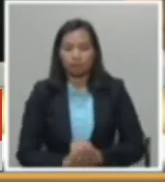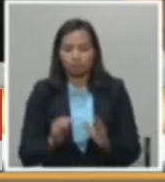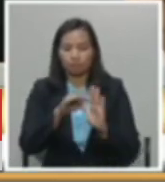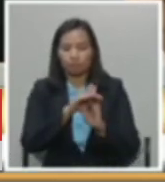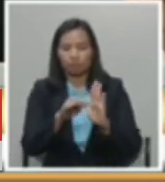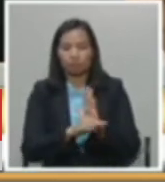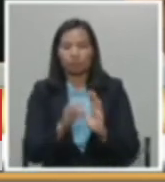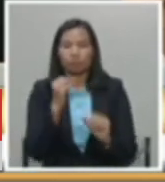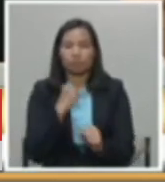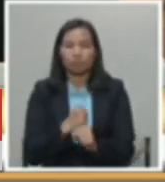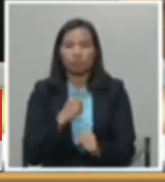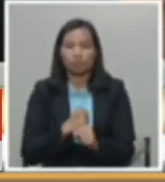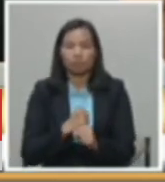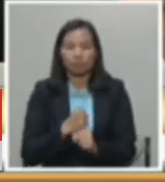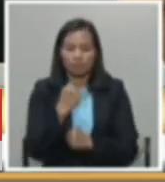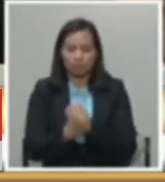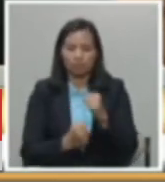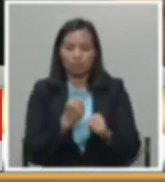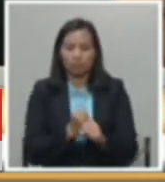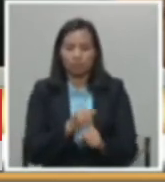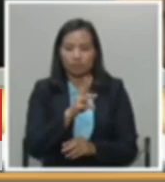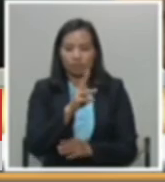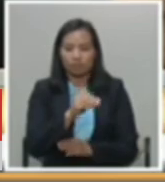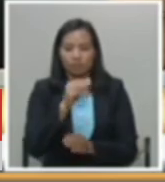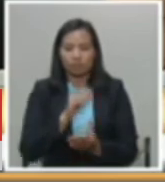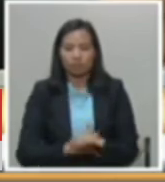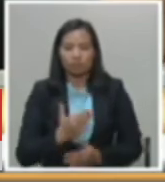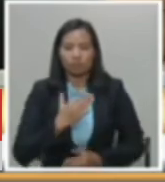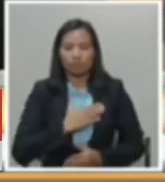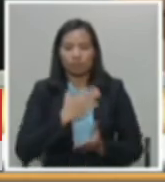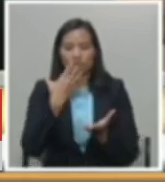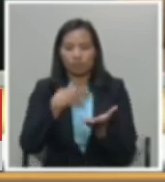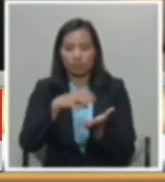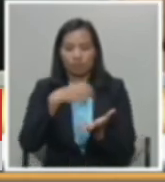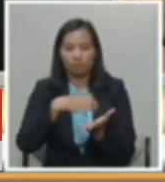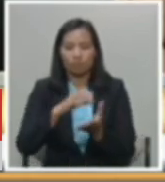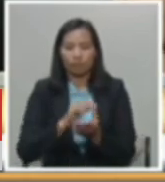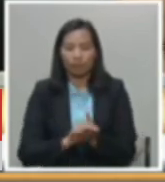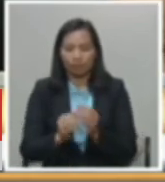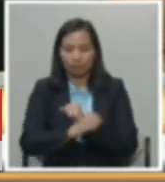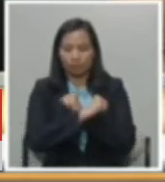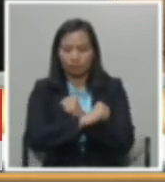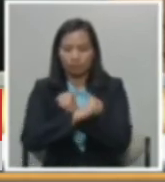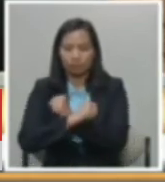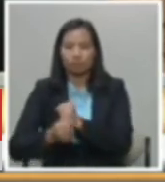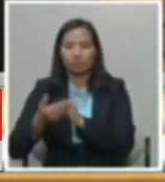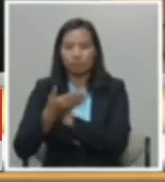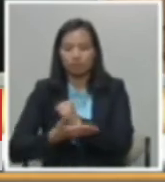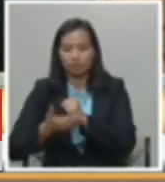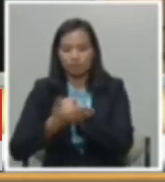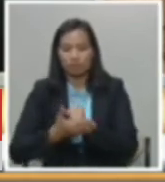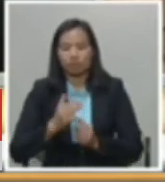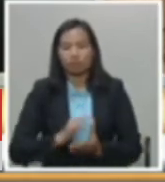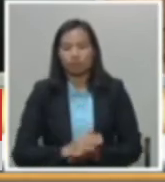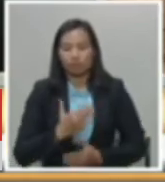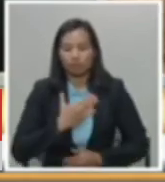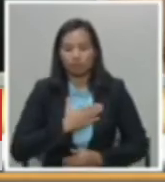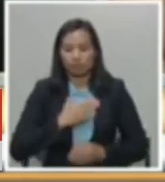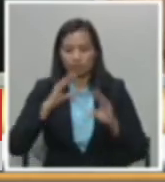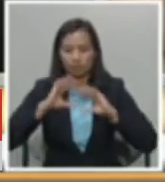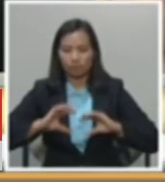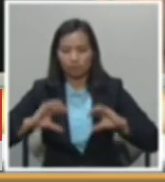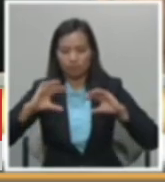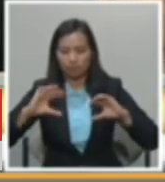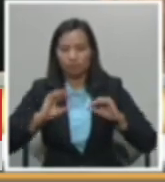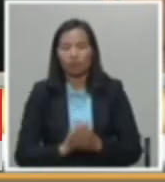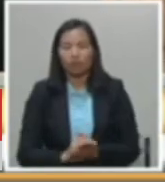การทำงานปี60ผมได้พูดแล้วว่าการปราบปรามผมทราบว่ารัฐบาลมีเจต